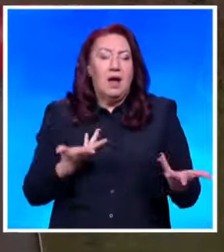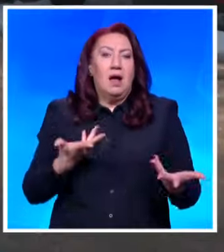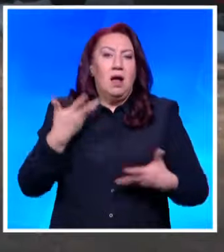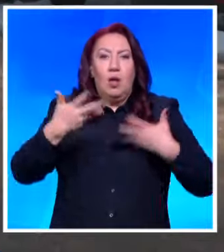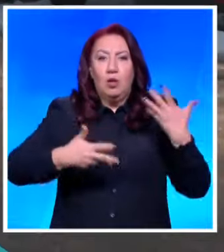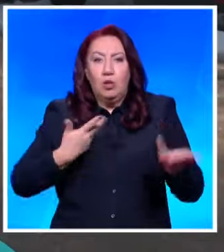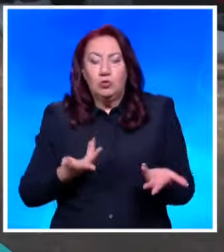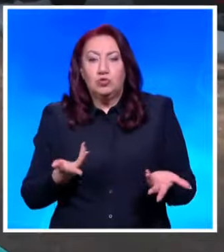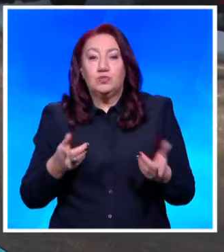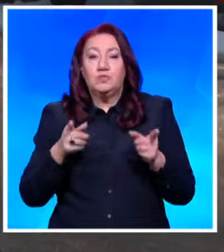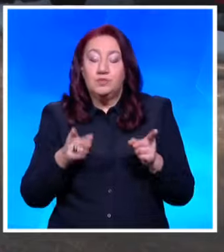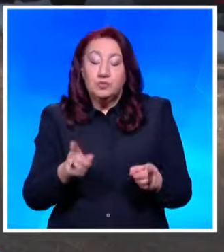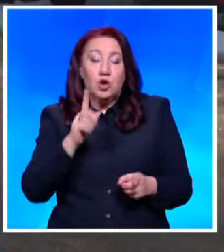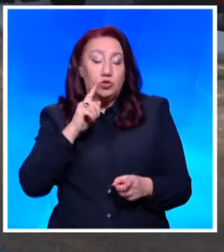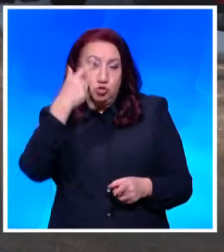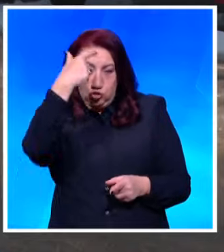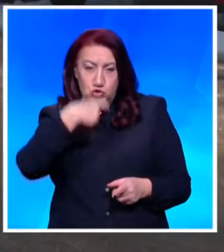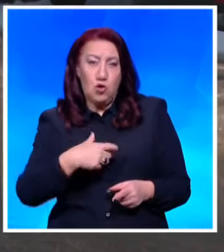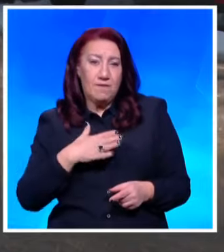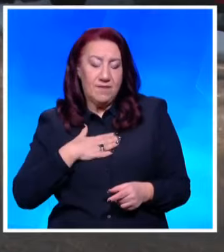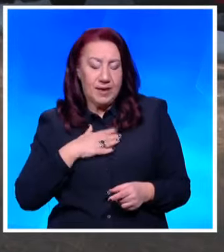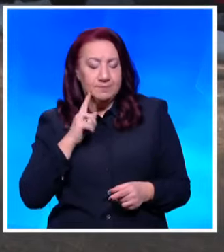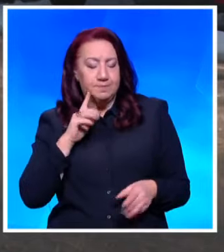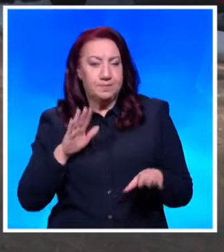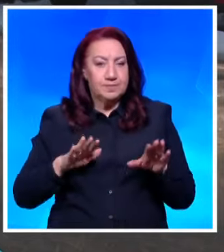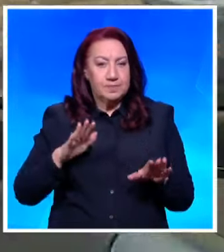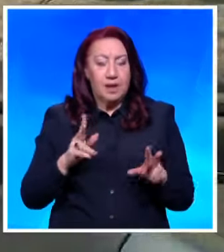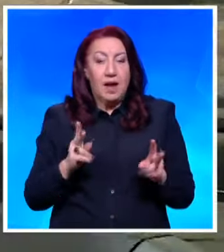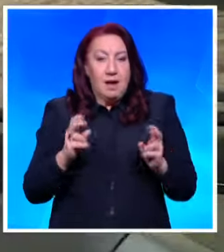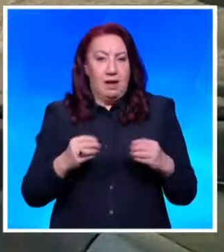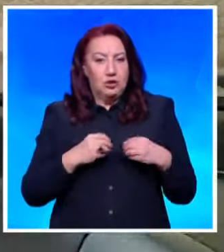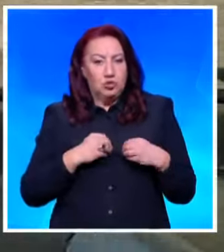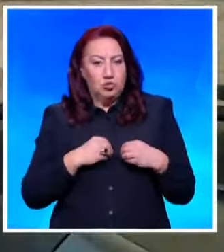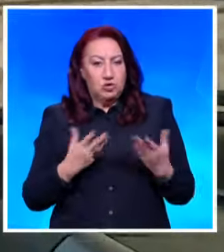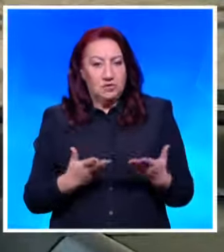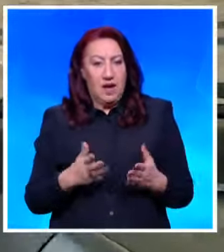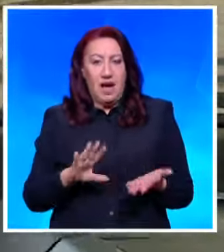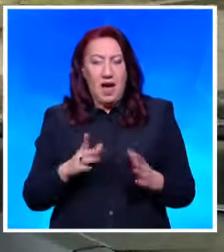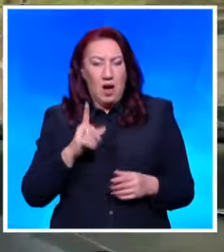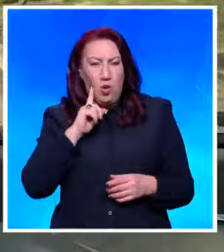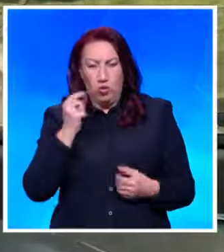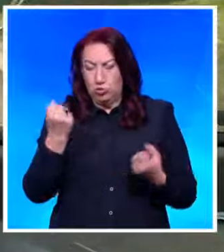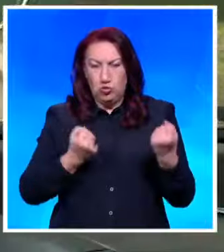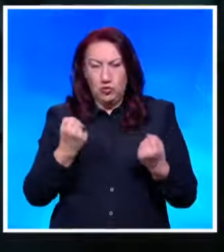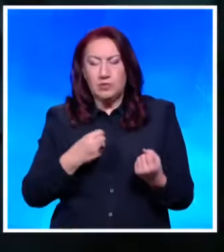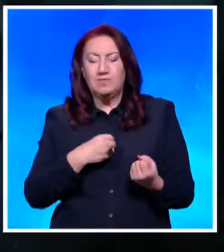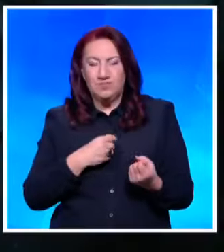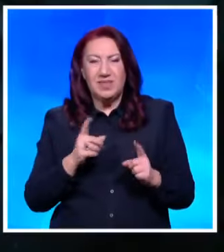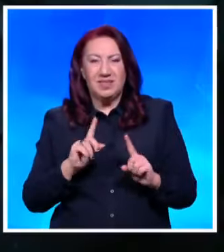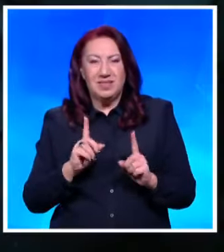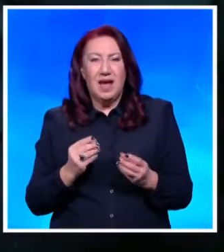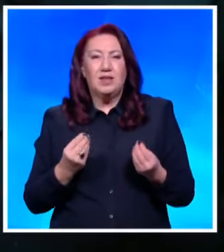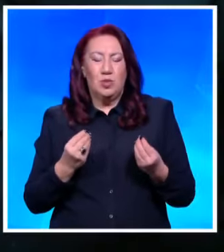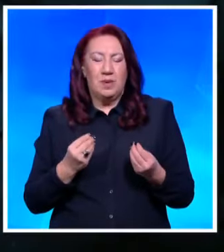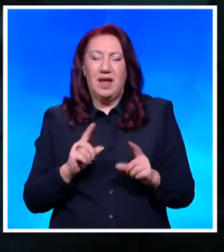човекът да прецени своите възможности в дадения момент. Ако водач установи, че здравословното му състояние не позволява вече